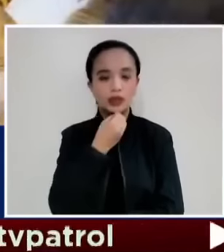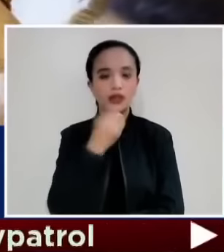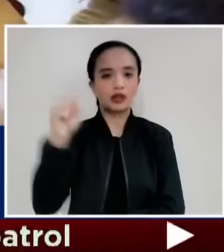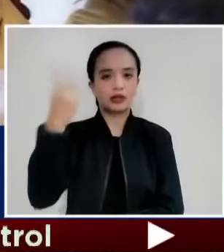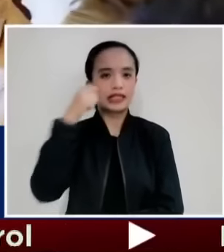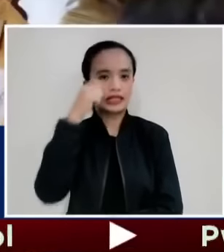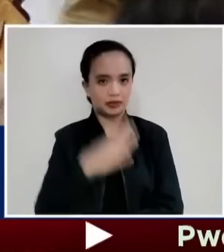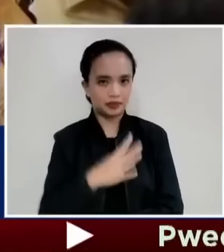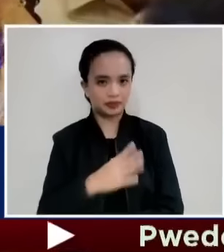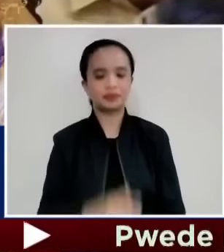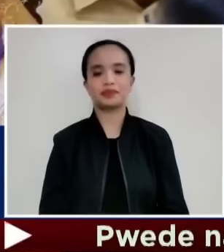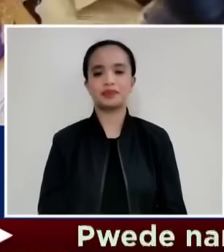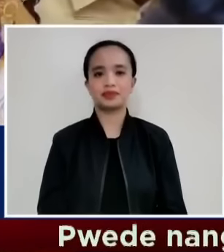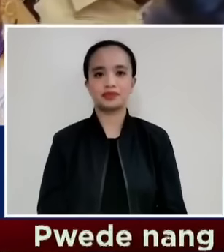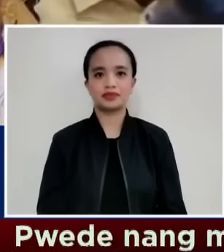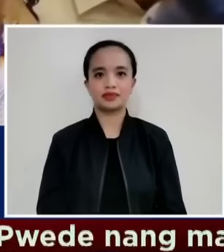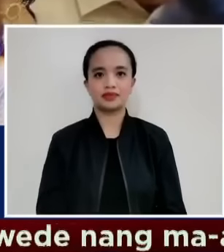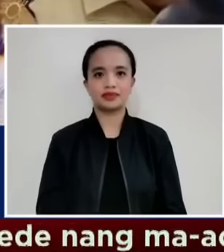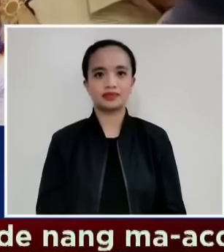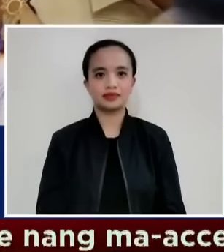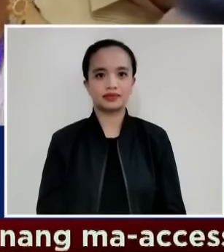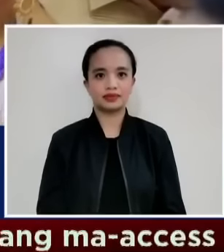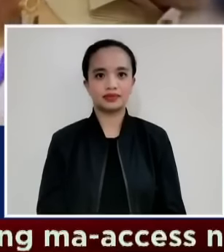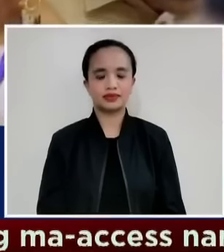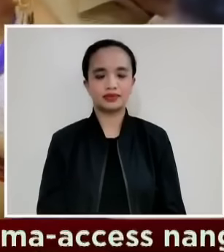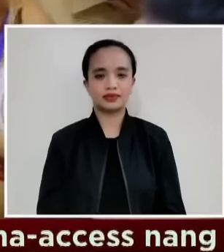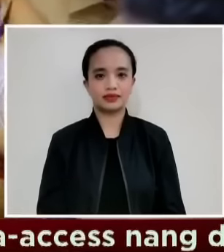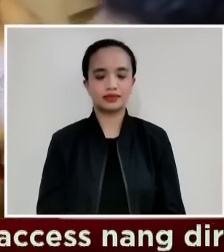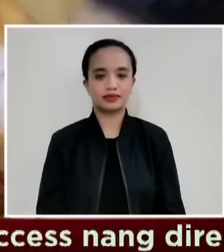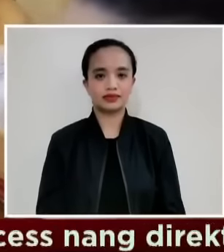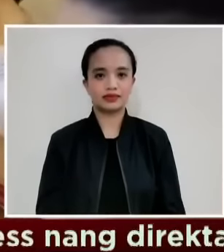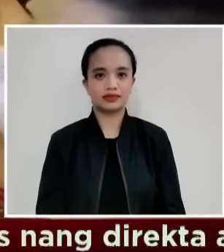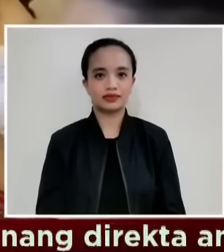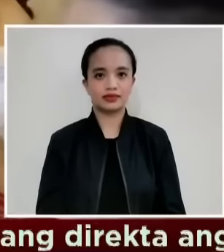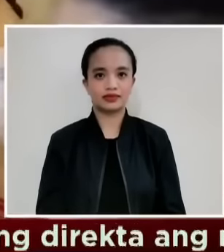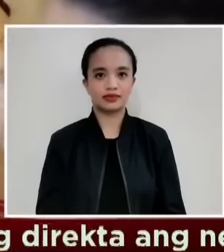Marcos. Ganiel Krishnan, ABS-CBN News.